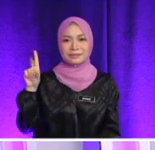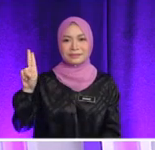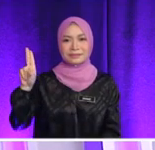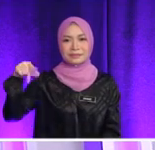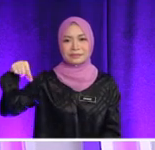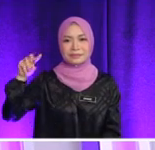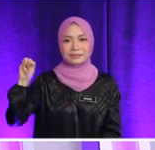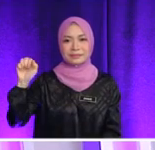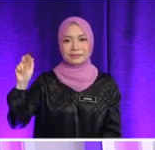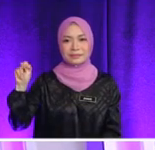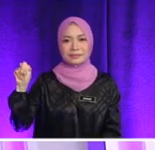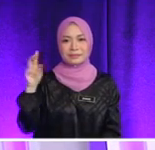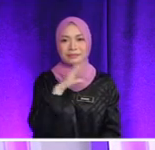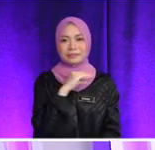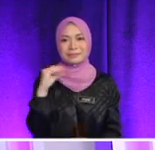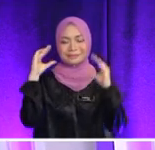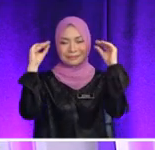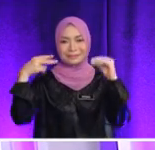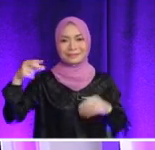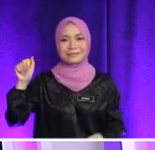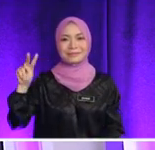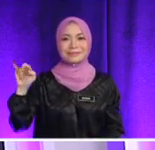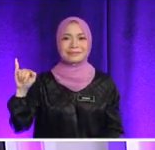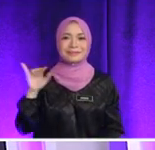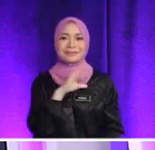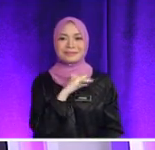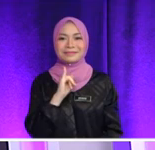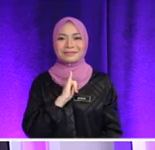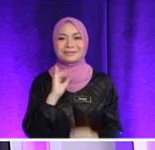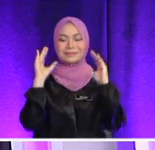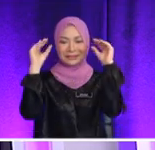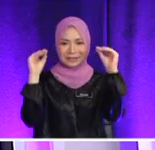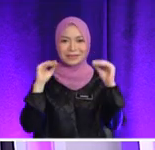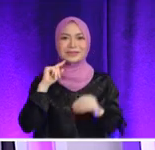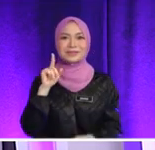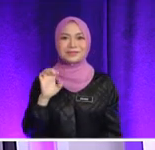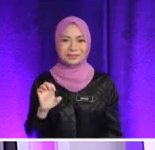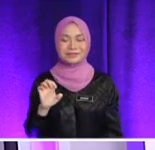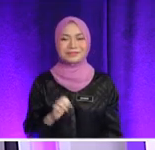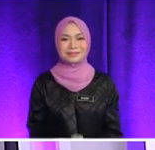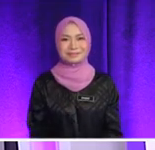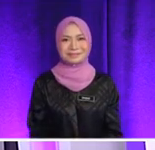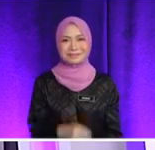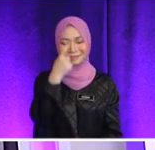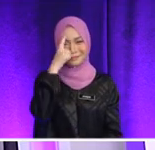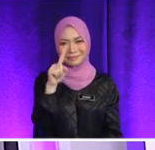Hani Muhammad Yunus dan juru bahasa isyarat kita cek gusaimi Zainal Abidin oke